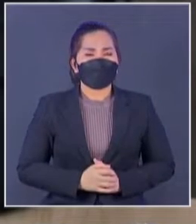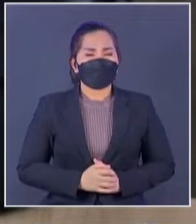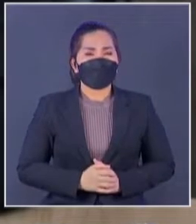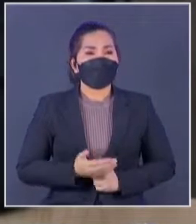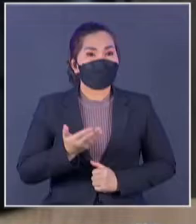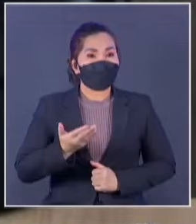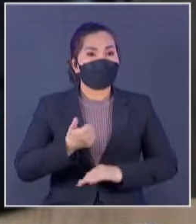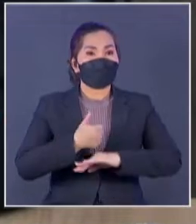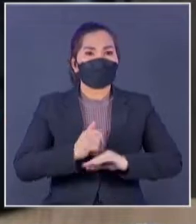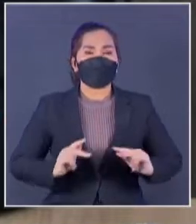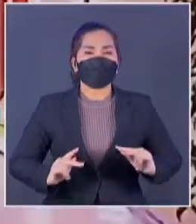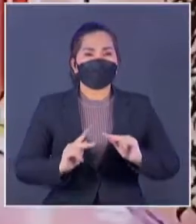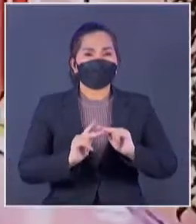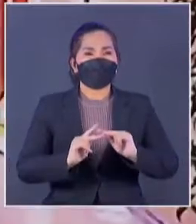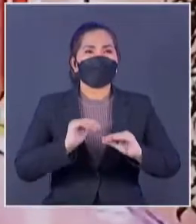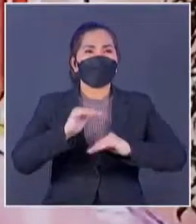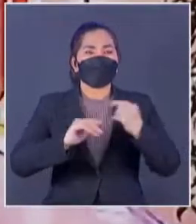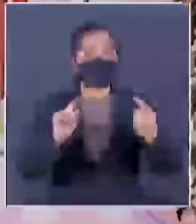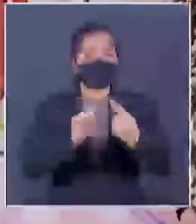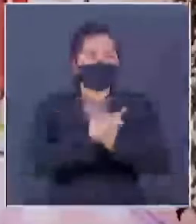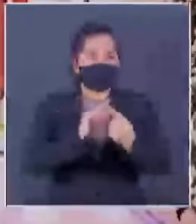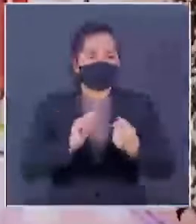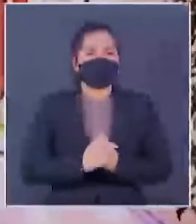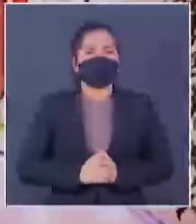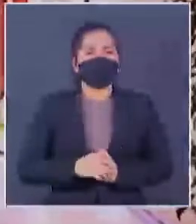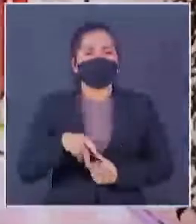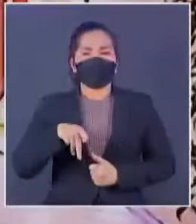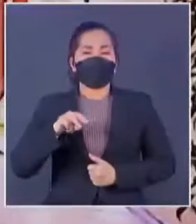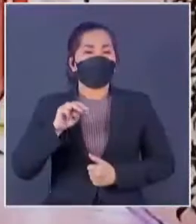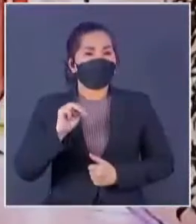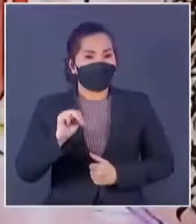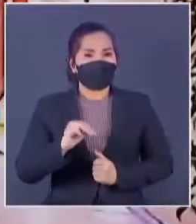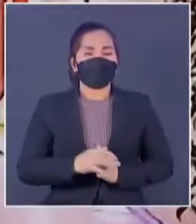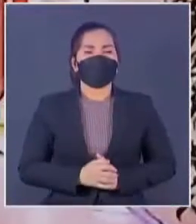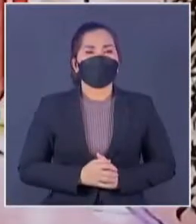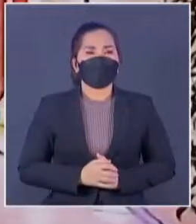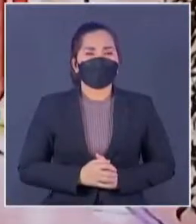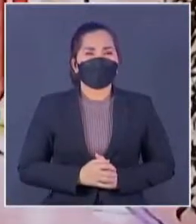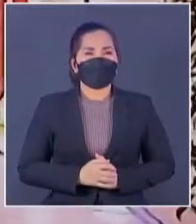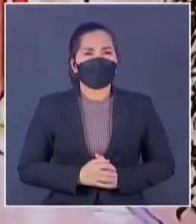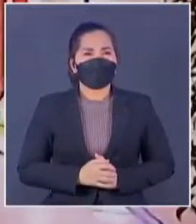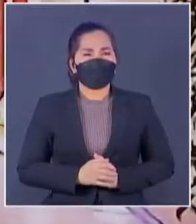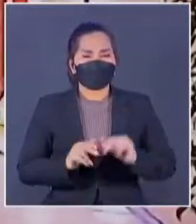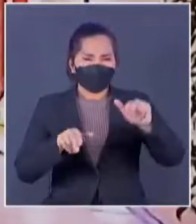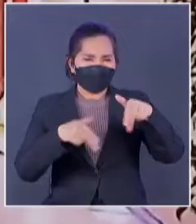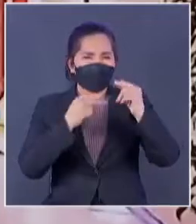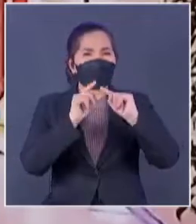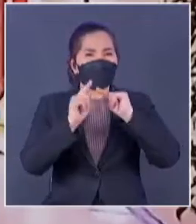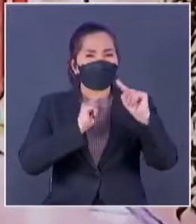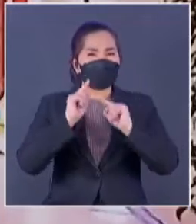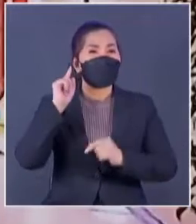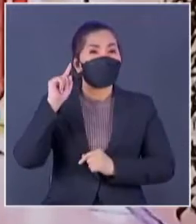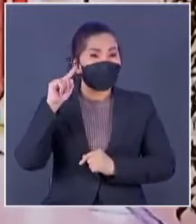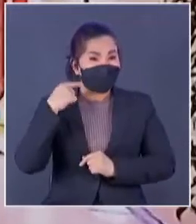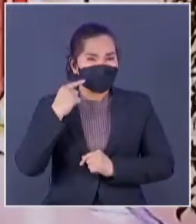นี่คือท่านรัฐมนตรีว่าการกระทรวงการพัฒนาสังคมและความมั่นคงของมนุษย์นะครับท่านจุติไกรฤกษ์ครับได้ไลฟ์วิดีโอพูดคุยแล้วก็